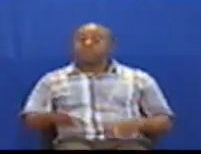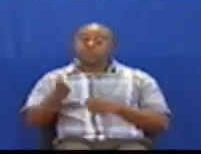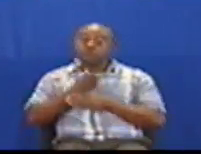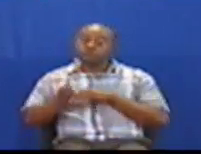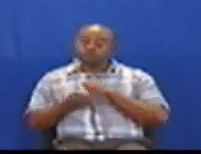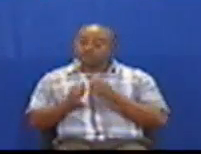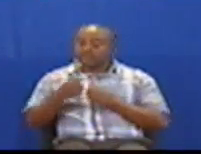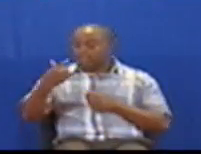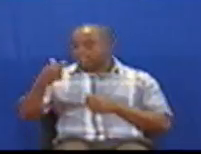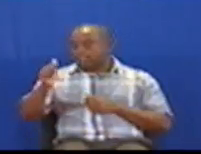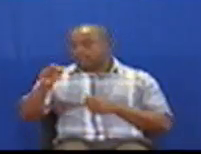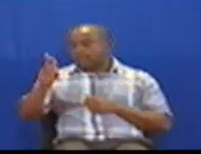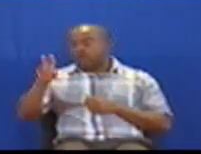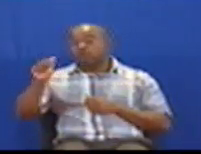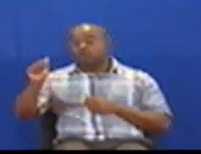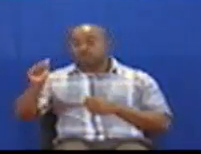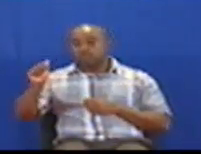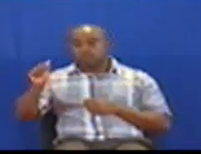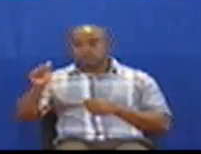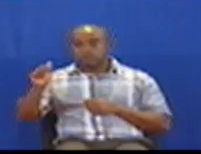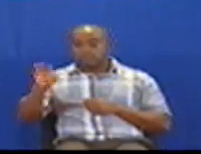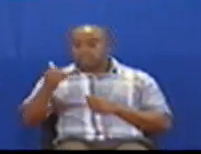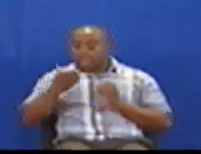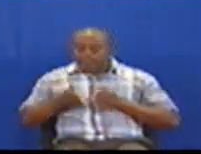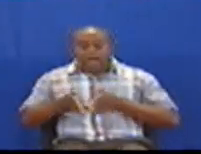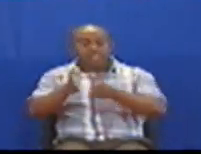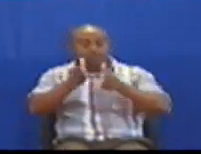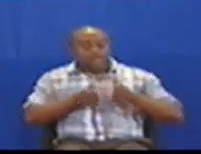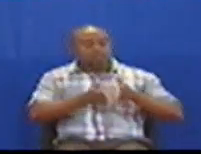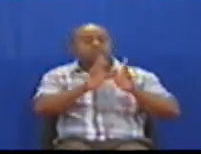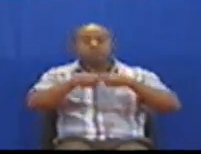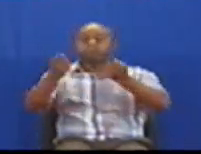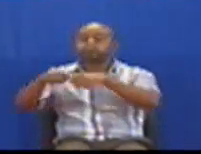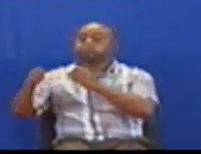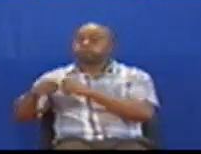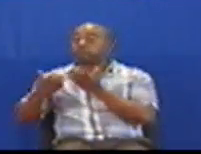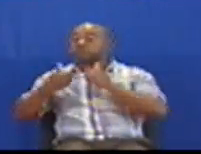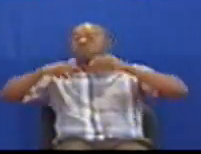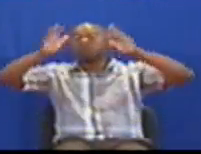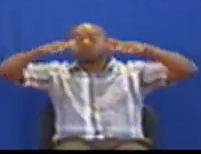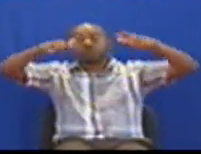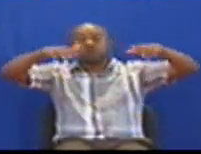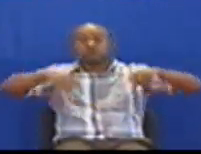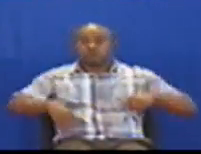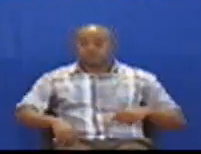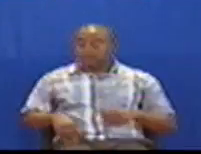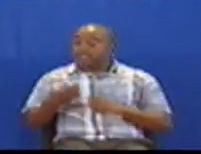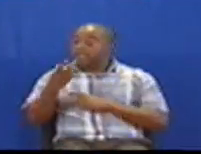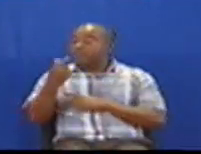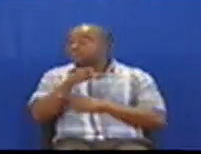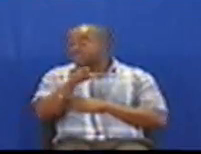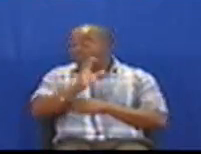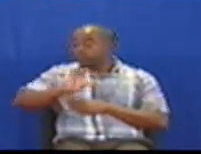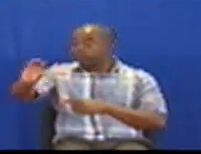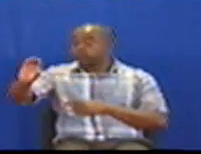TARURA anayofanya, lakini Mheshimiwa Naibu Spika, barabara zetu zimebomoka sana sana sana, na fedha ya TARURA anayopewa